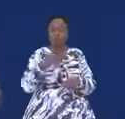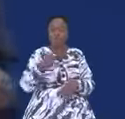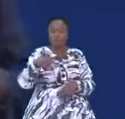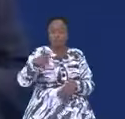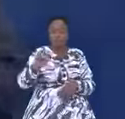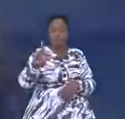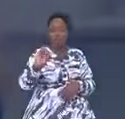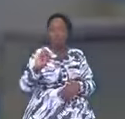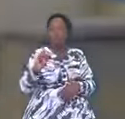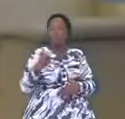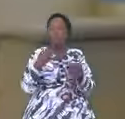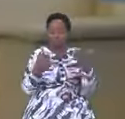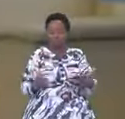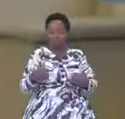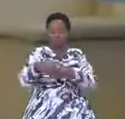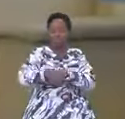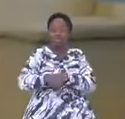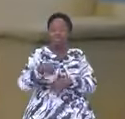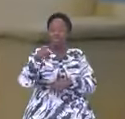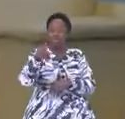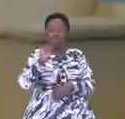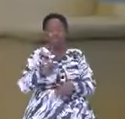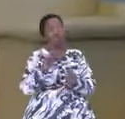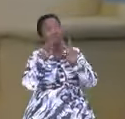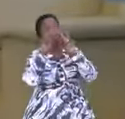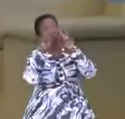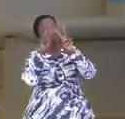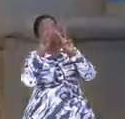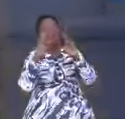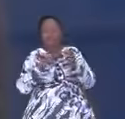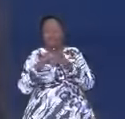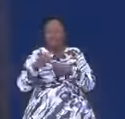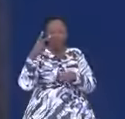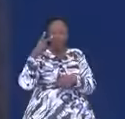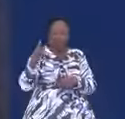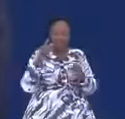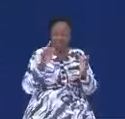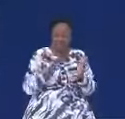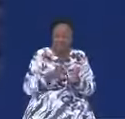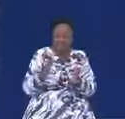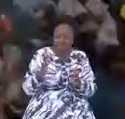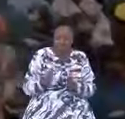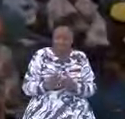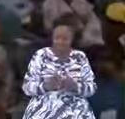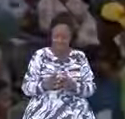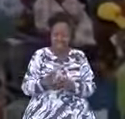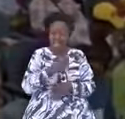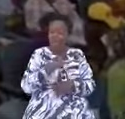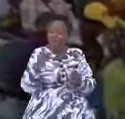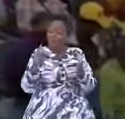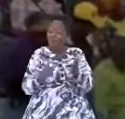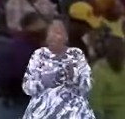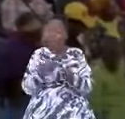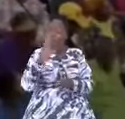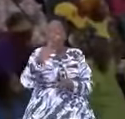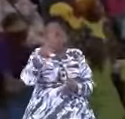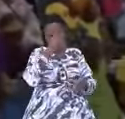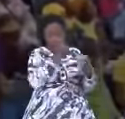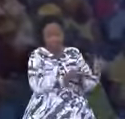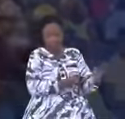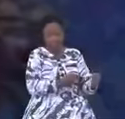peux regarder tu le verras jésus et une fois que ta foi attrape